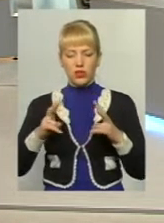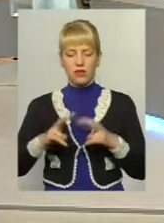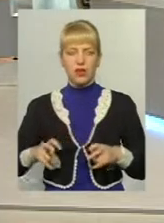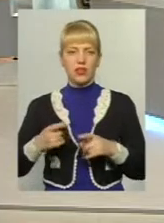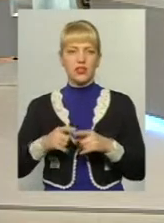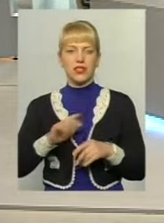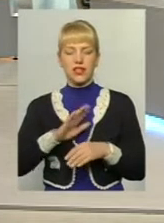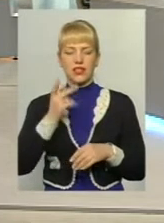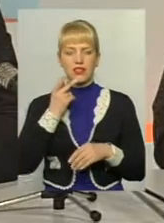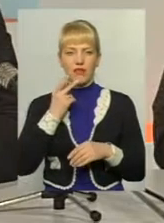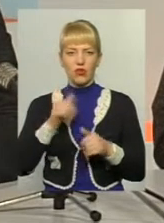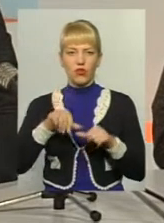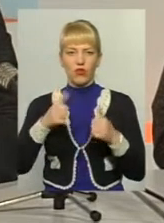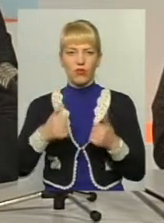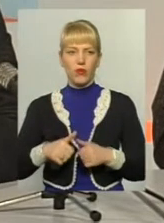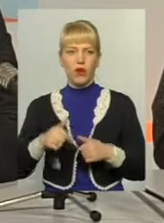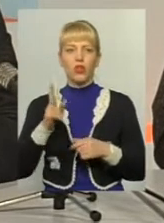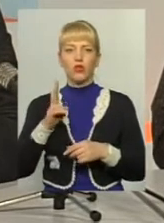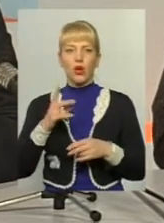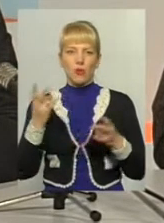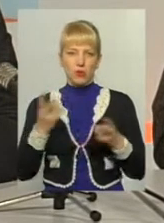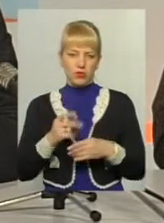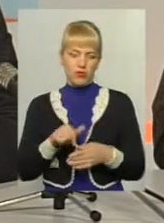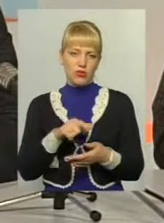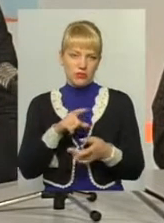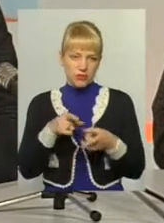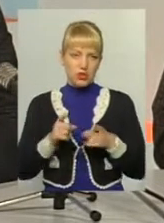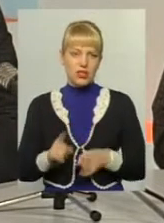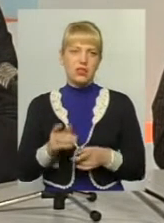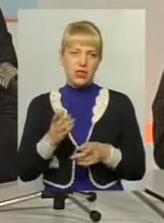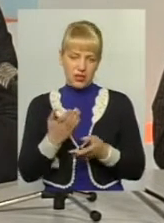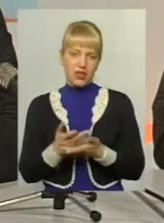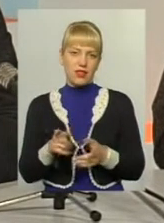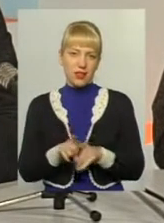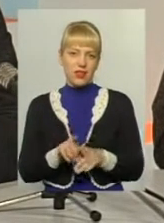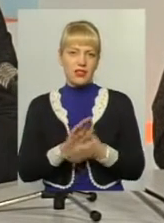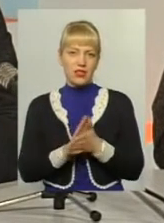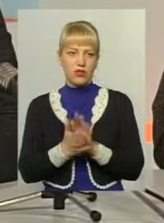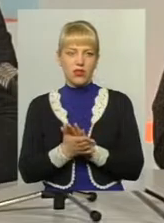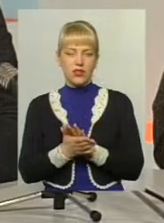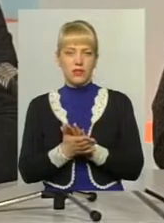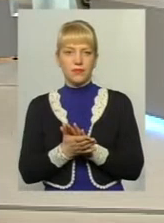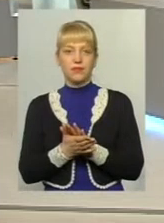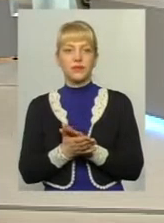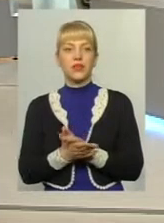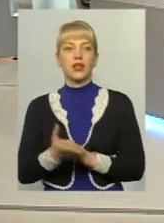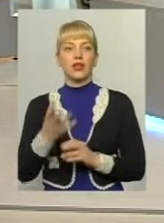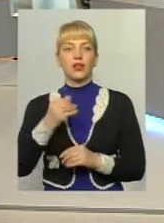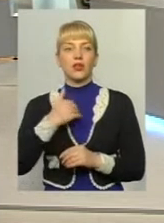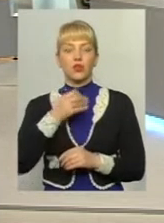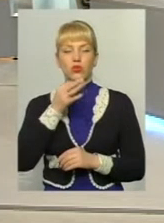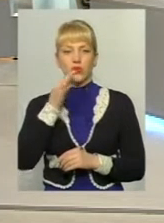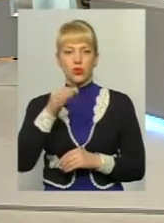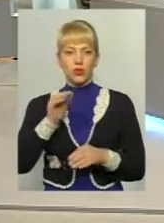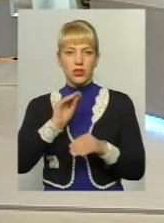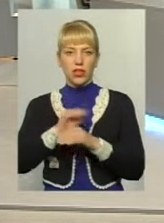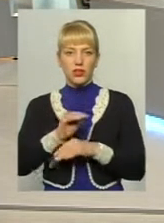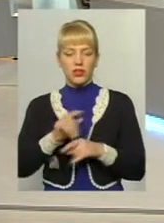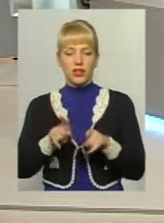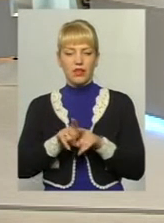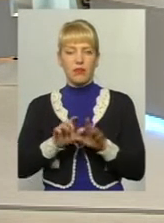багато оформляють, не знаю, важко, не важко, але я думаю, що не важко, якщо така кількість оформляє людей. Просто до кінця треба розібратися. Так, треба до